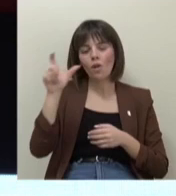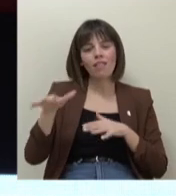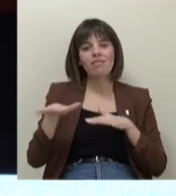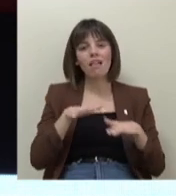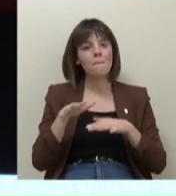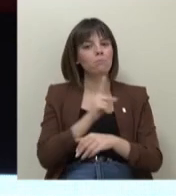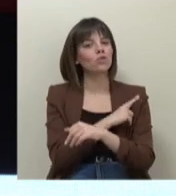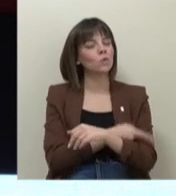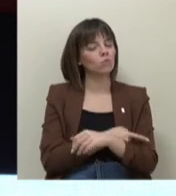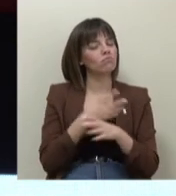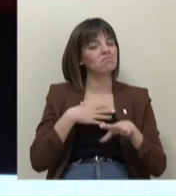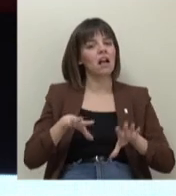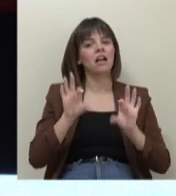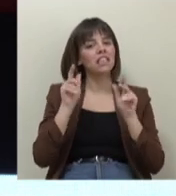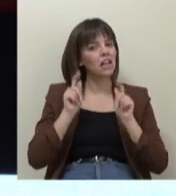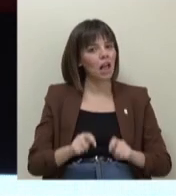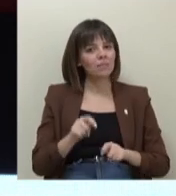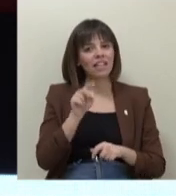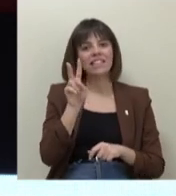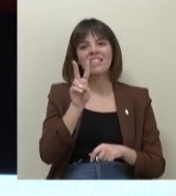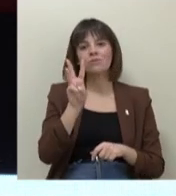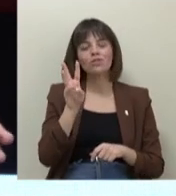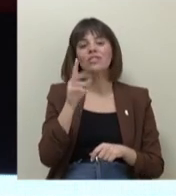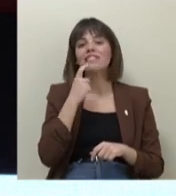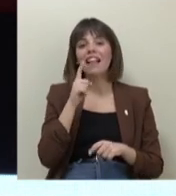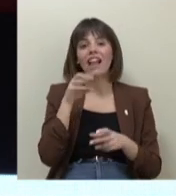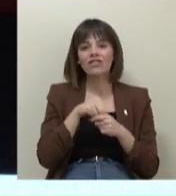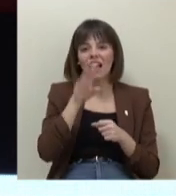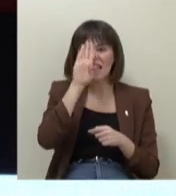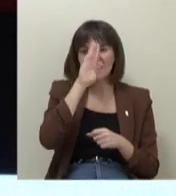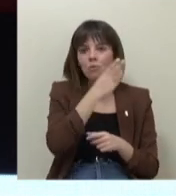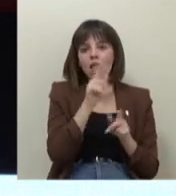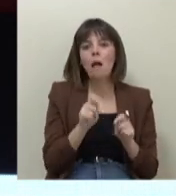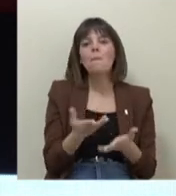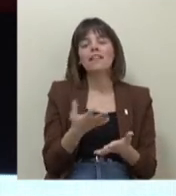dirençli hale getiririz. Biz 23 sene içerisinde daha İstanbul'u yapamadık. Teşekkür ederim.